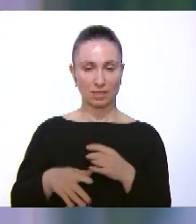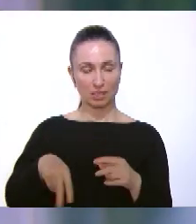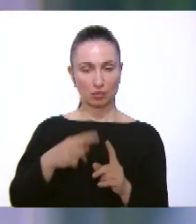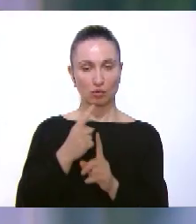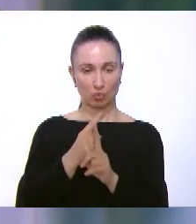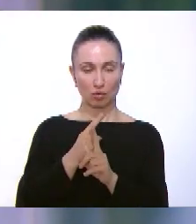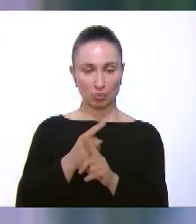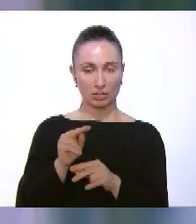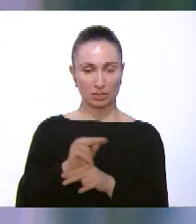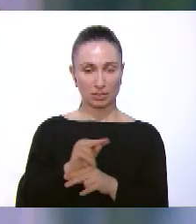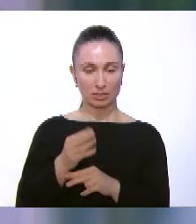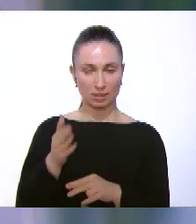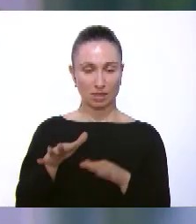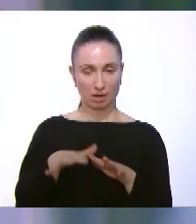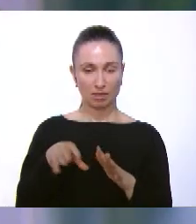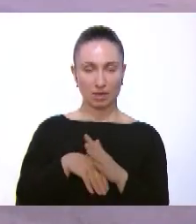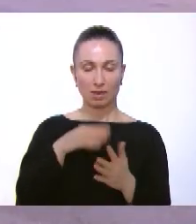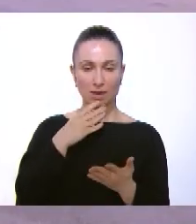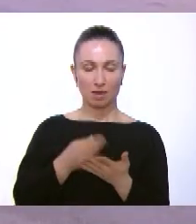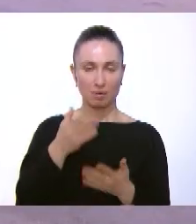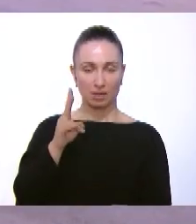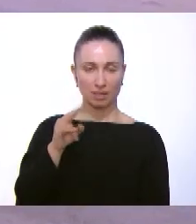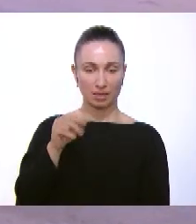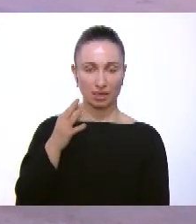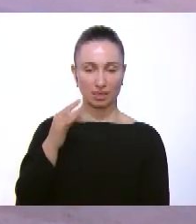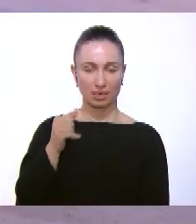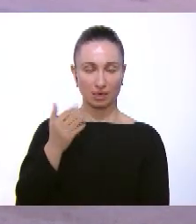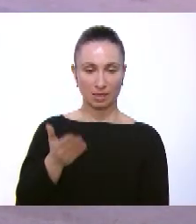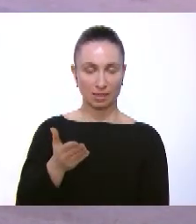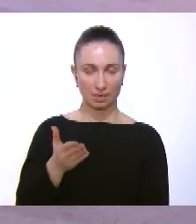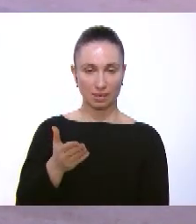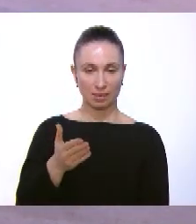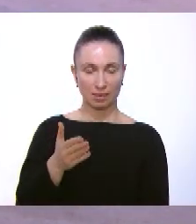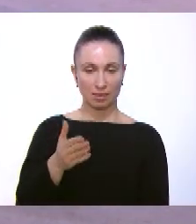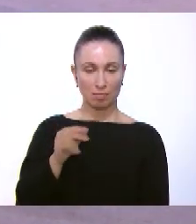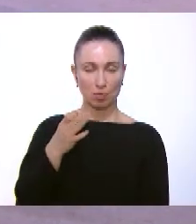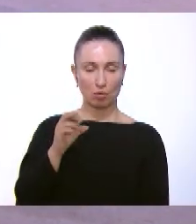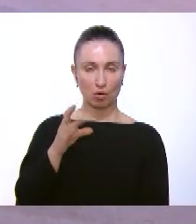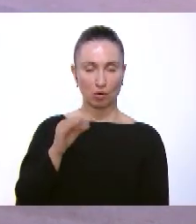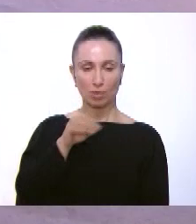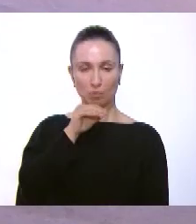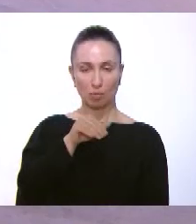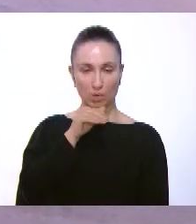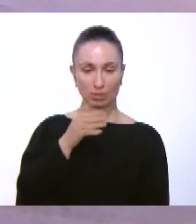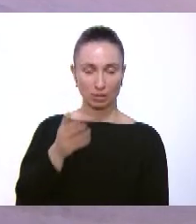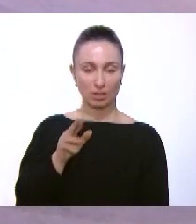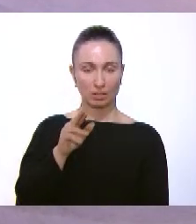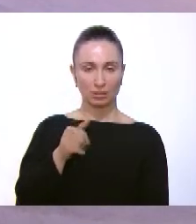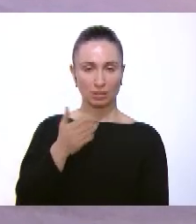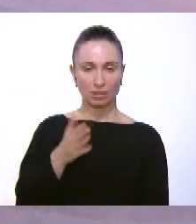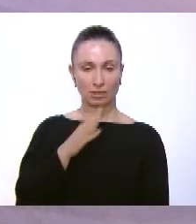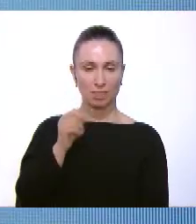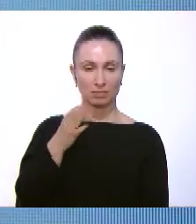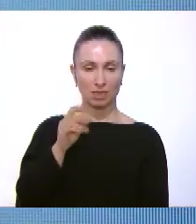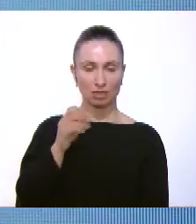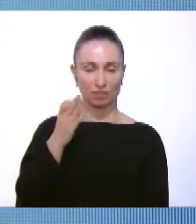მოადგილე სამკურნალო დარგში ქალბატონი ნანა ქირია, ფტიზიატრი, პულმონოლოგი პროფესორი და